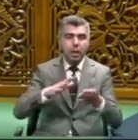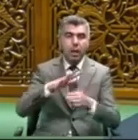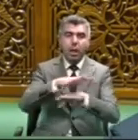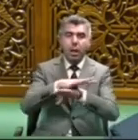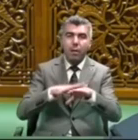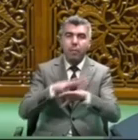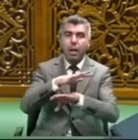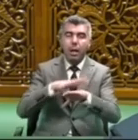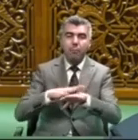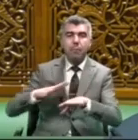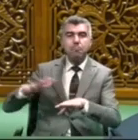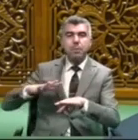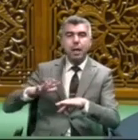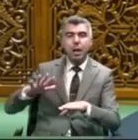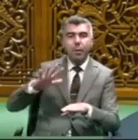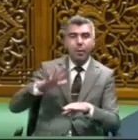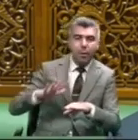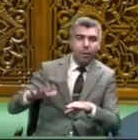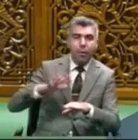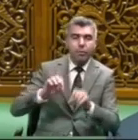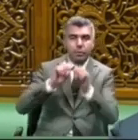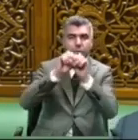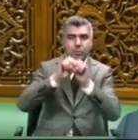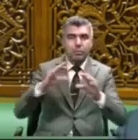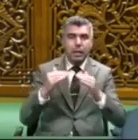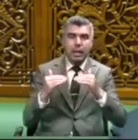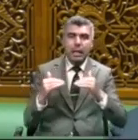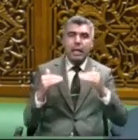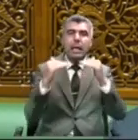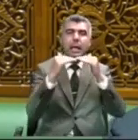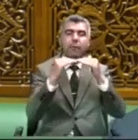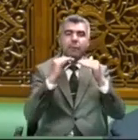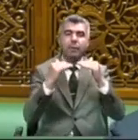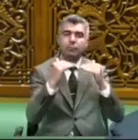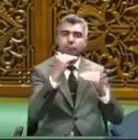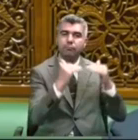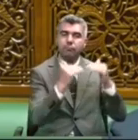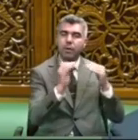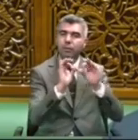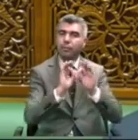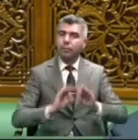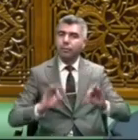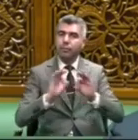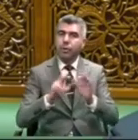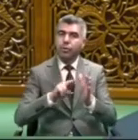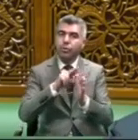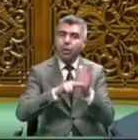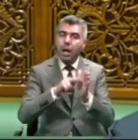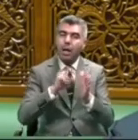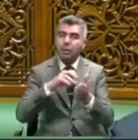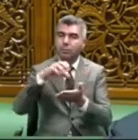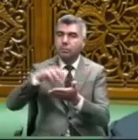والاقاليم في افق توزيع الاستثمار العمومي بشكل عادي يقارب التوازن المجالي بين الجهات ويراعي